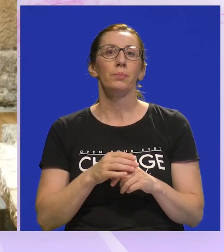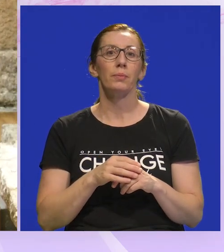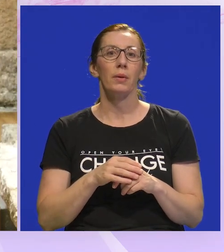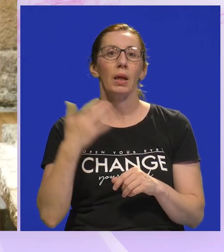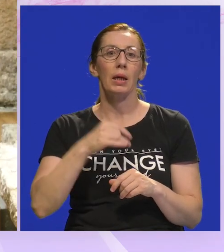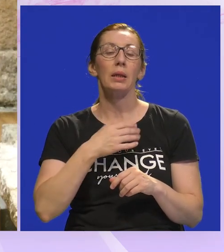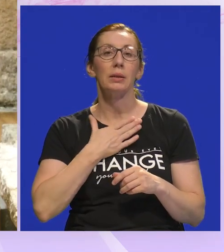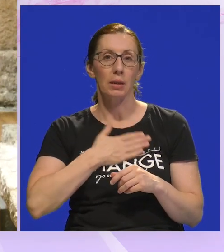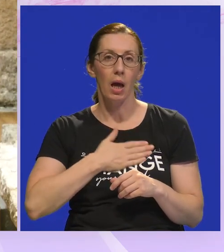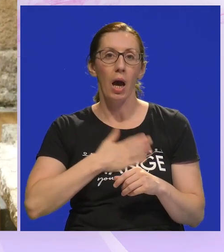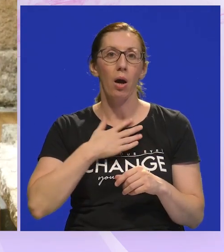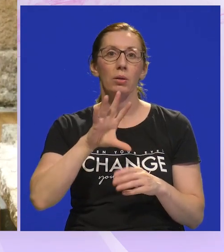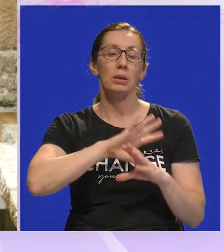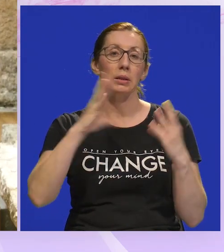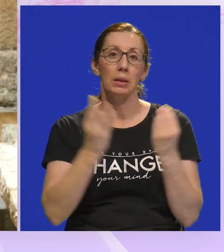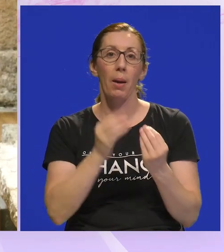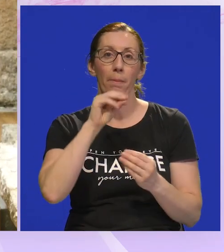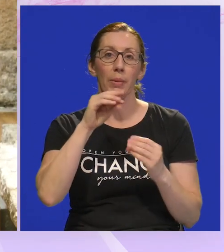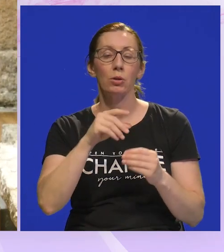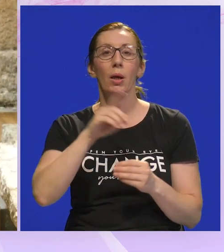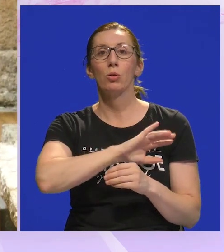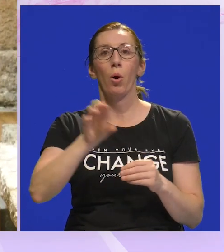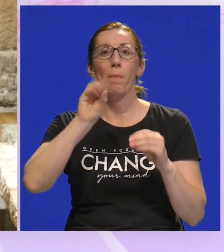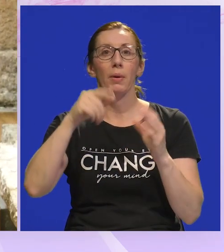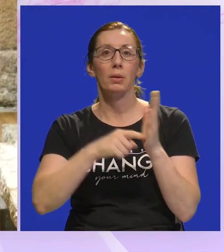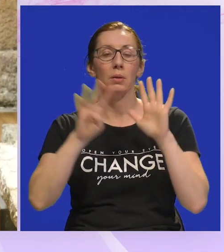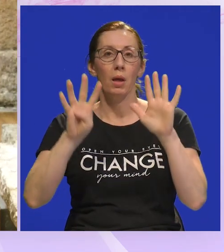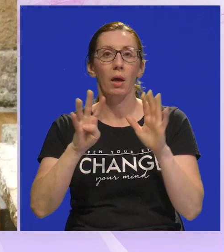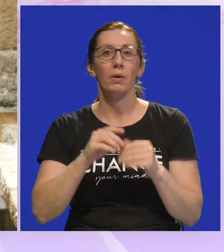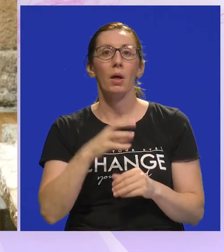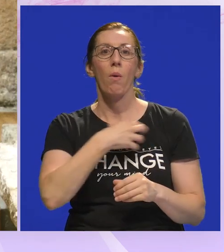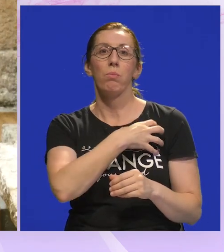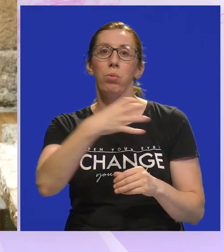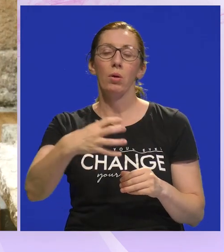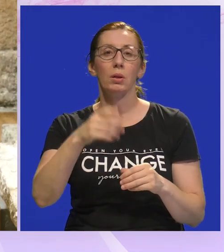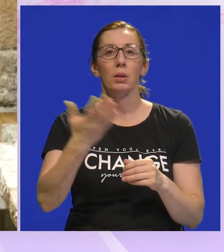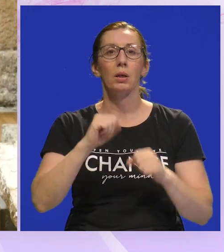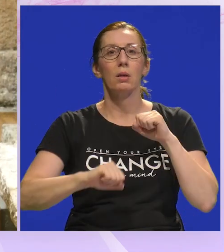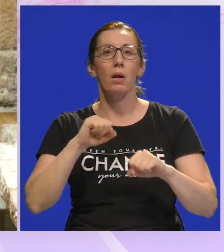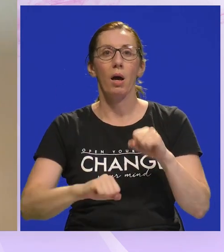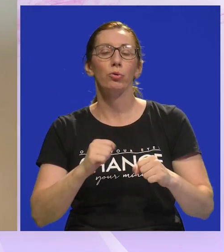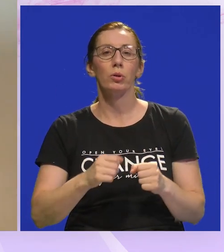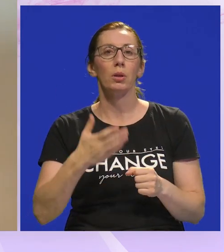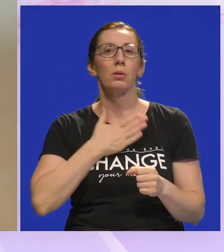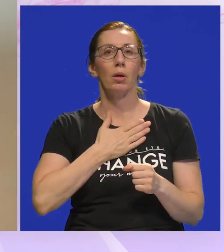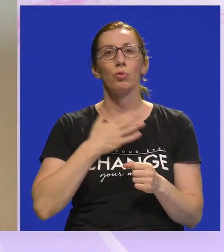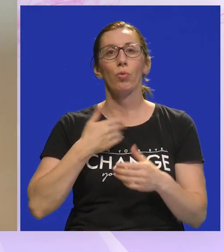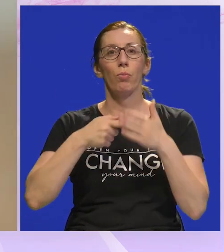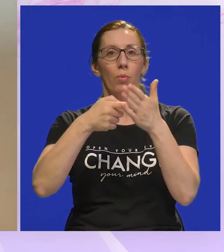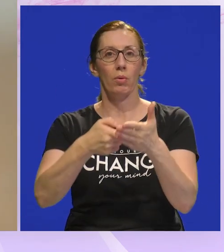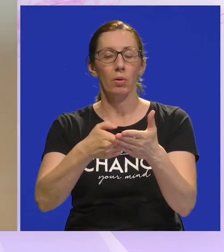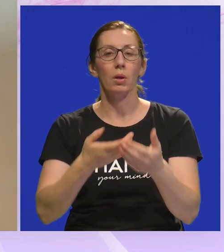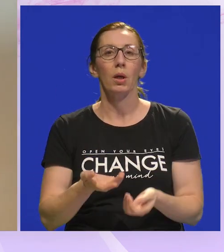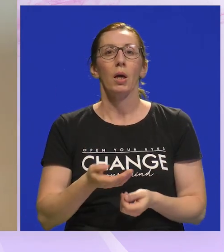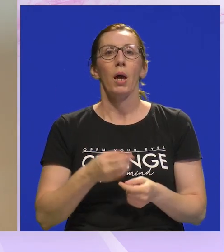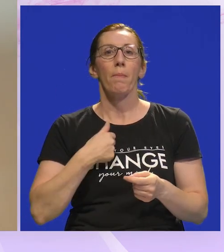revitalizirano, tako da nam je drago da je ova cijela priča koja će biti cijelo ljeto do 15.9. obogatila neki način i našu